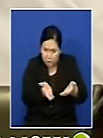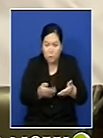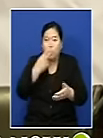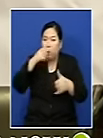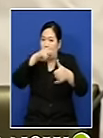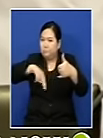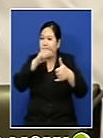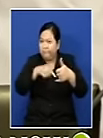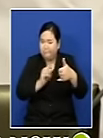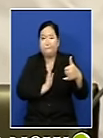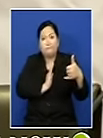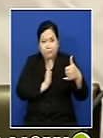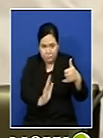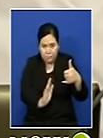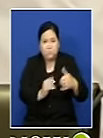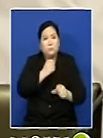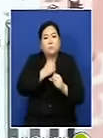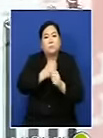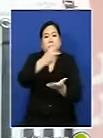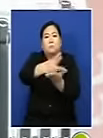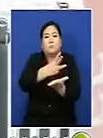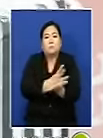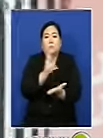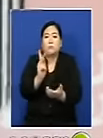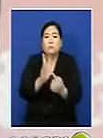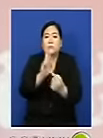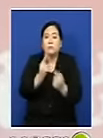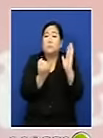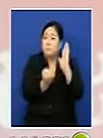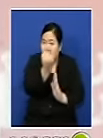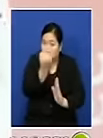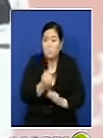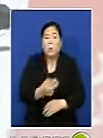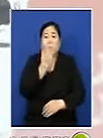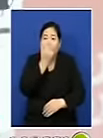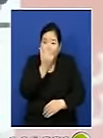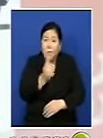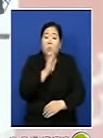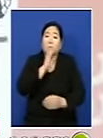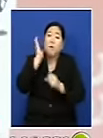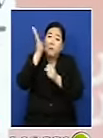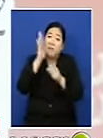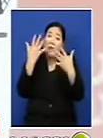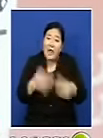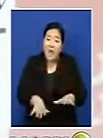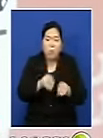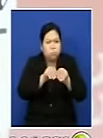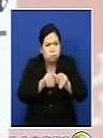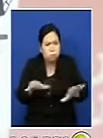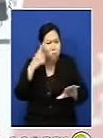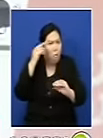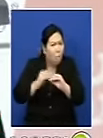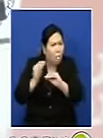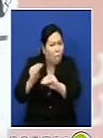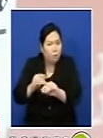ดเห็นอย่างสุจริตเป็นไปตามหลักวิชาการระมัดระวังไม่ให้มีการนำผลการจัดเวทีไปขยายความคิดเห็นต่างๆหรือนำไป